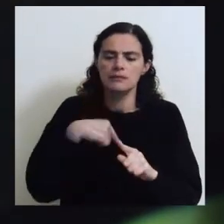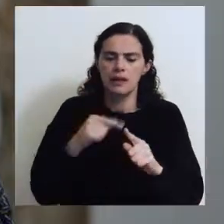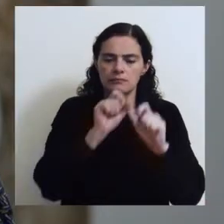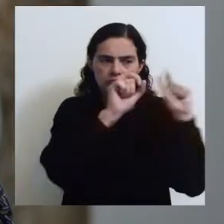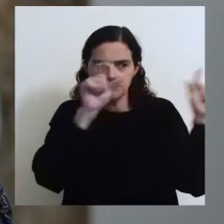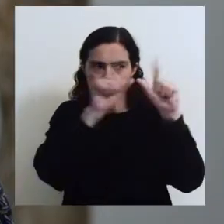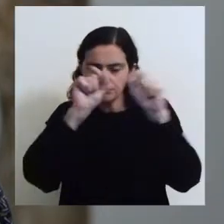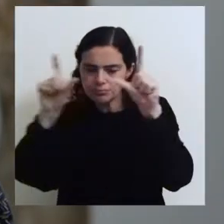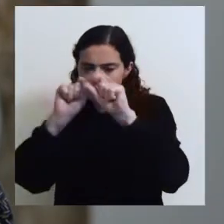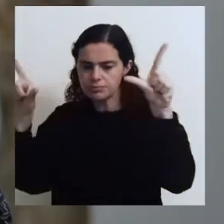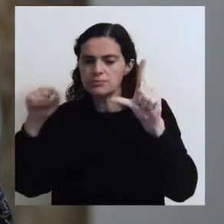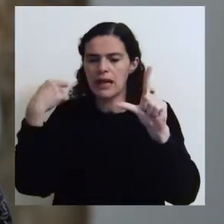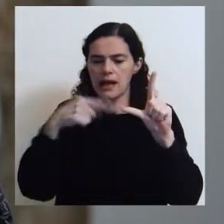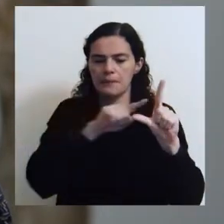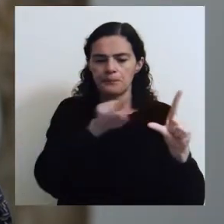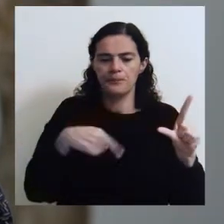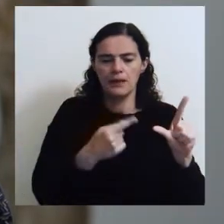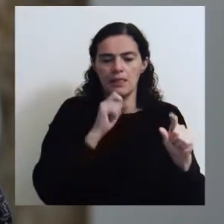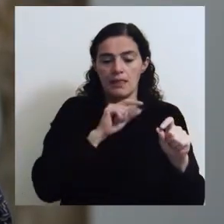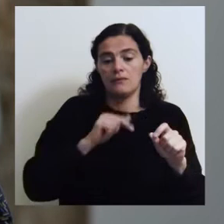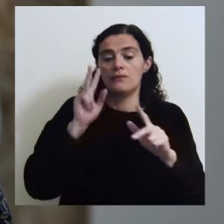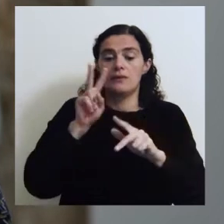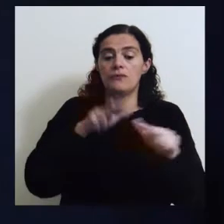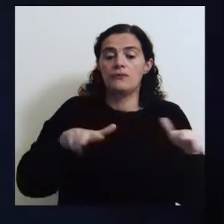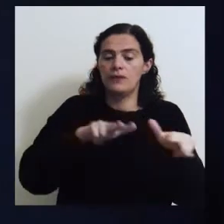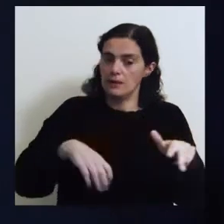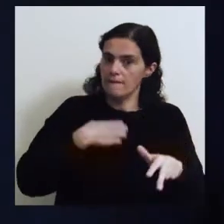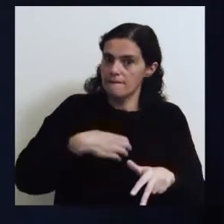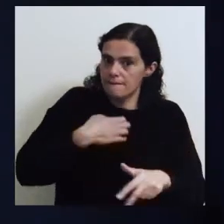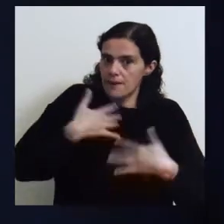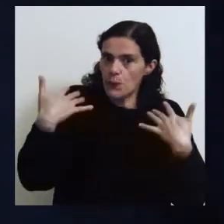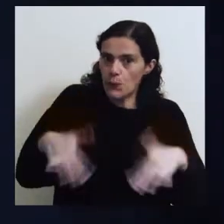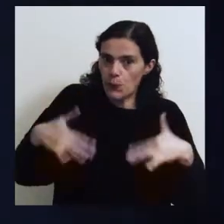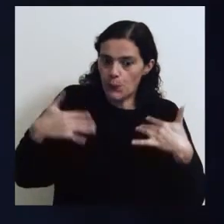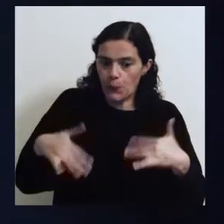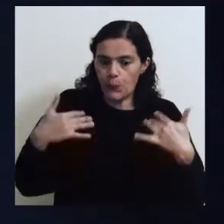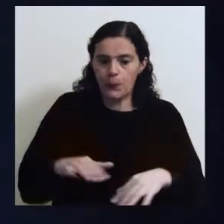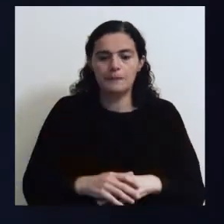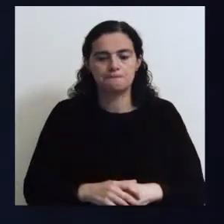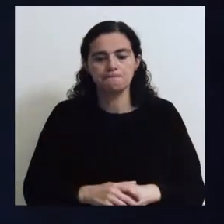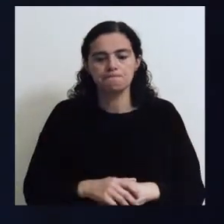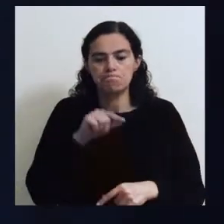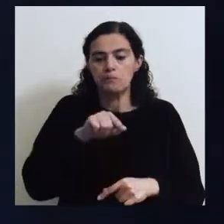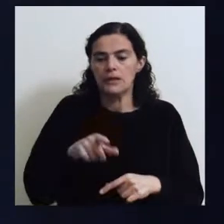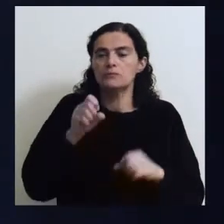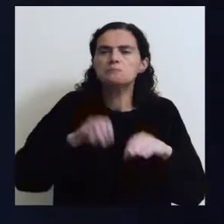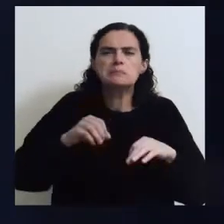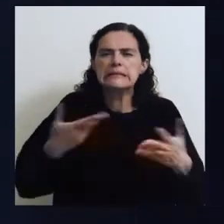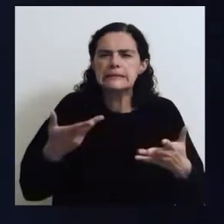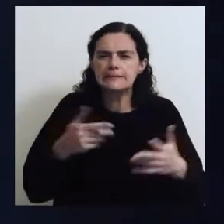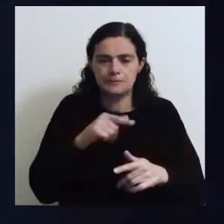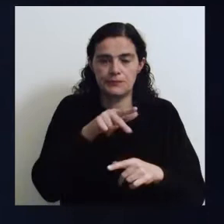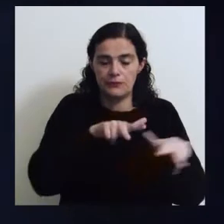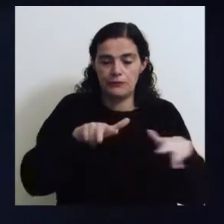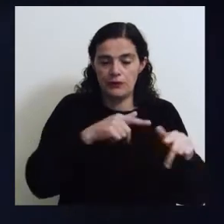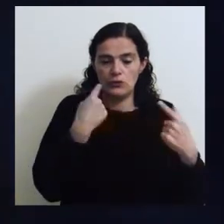les screens, que les écrans sur lesquels nous pouvons voir défiler des vidéos très passionnantes. C'est aussi ce qui